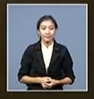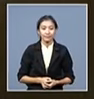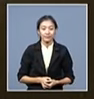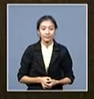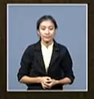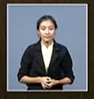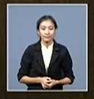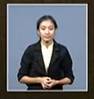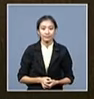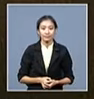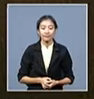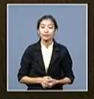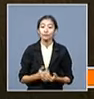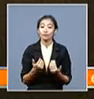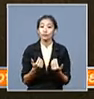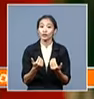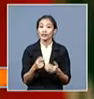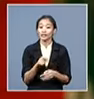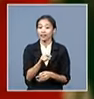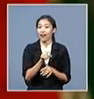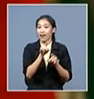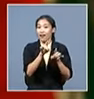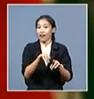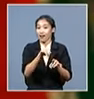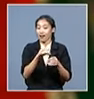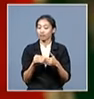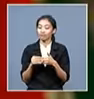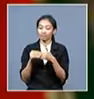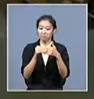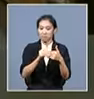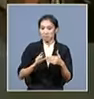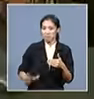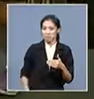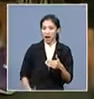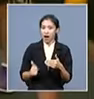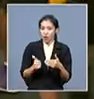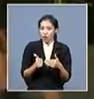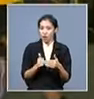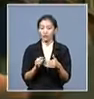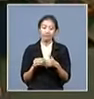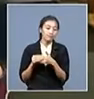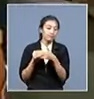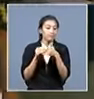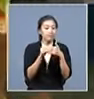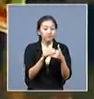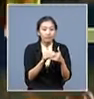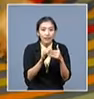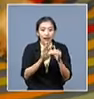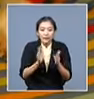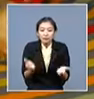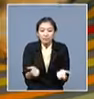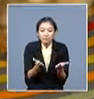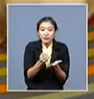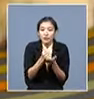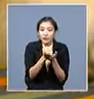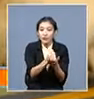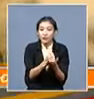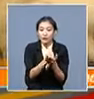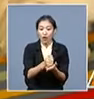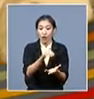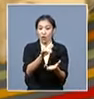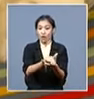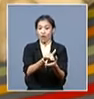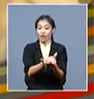วันนี้ป้าแมรี่ชาวออสซี่พาน้องหมาเอรี่มาเป็นจิตอาสาที่โรงเรียนจ้าโอ้โหตายตายต